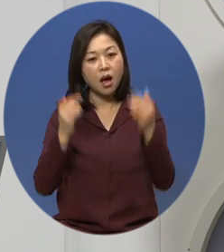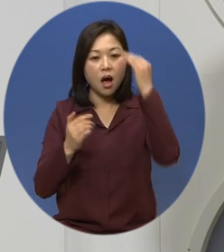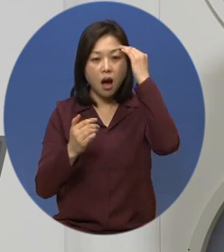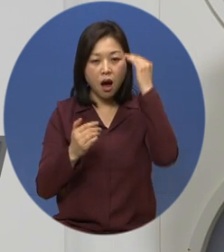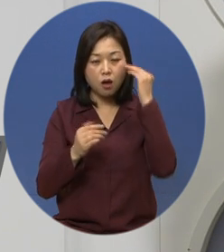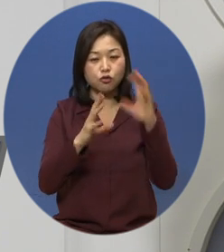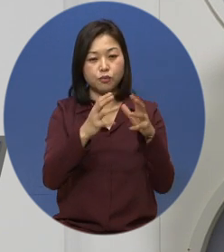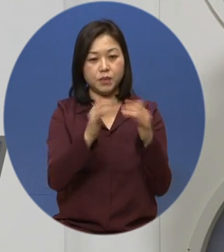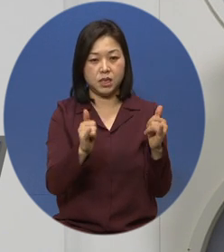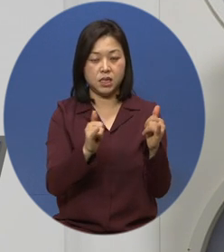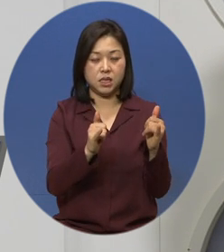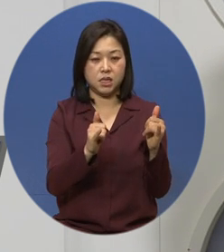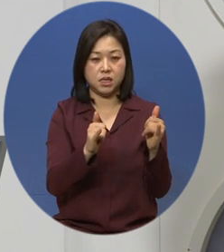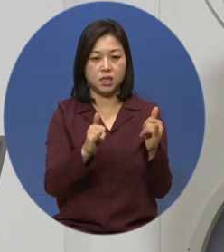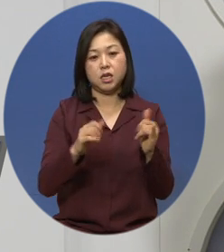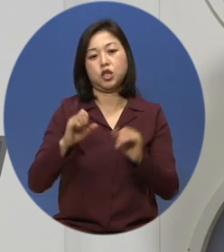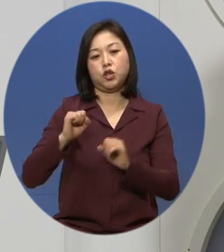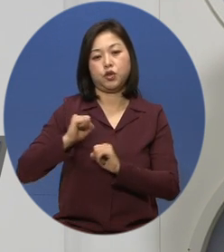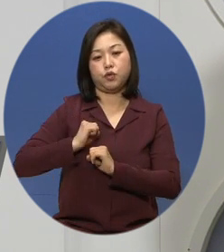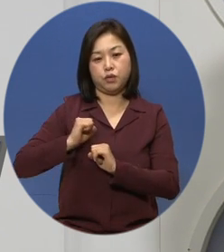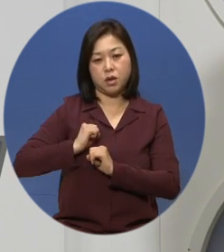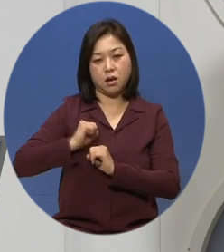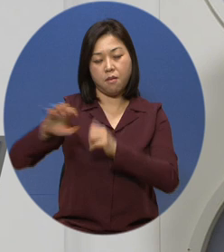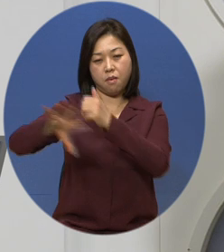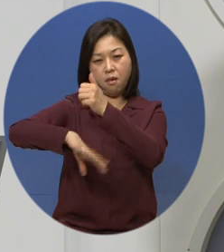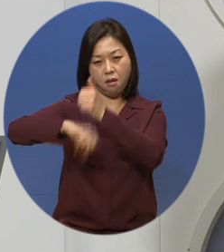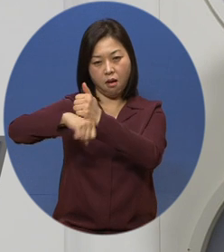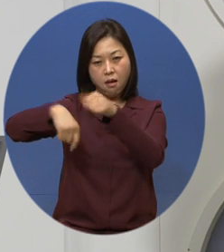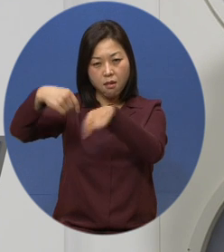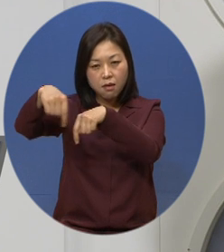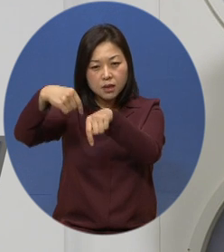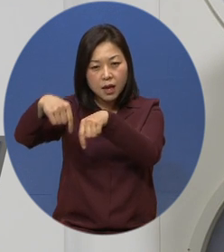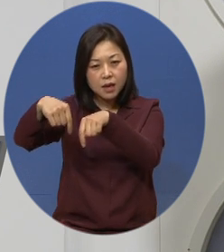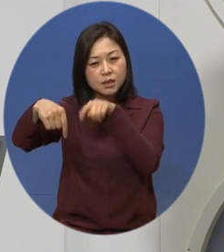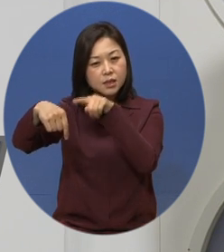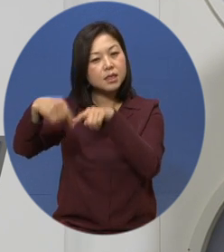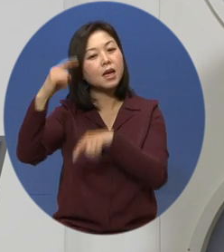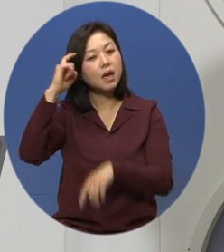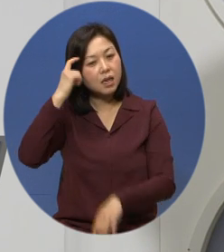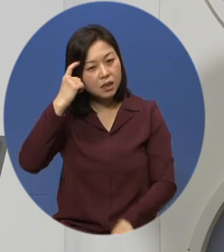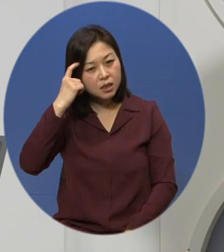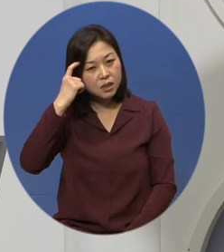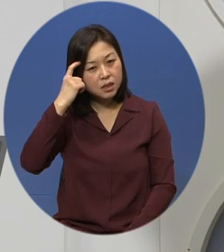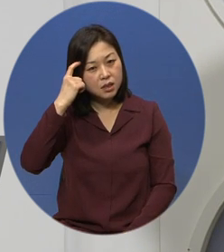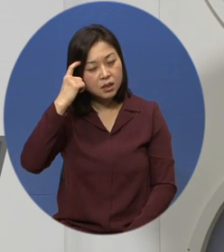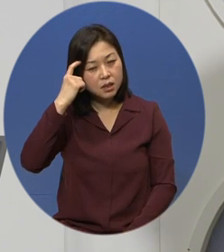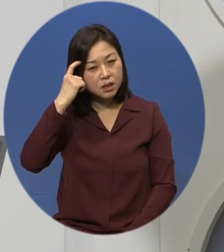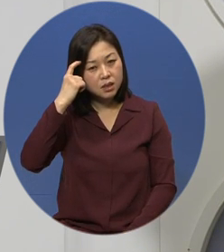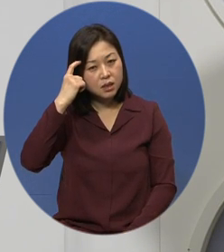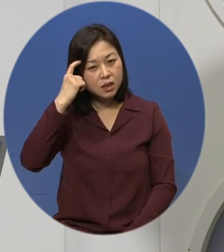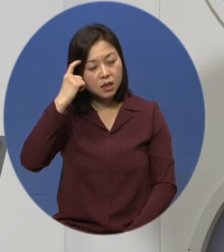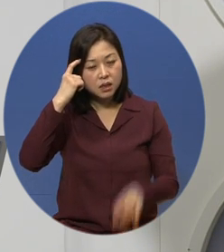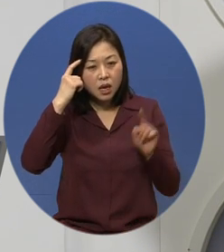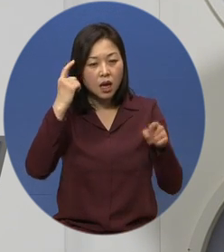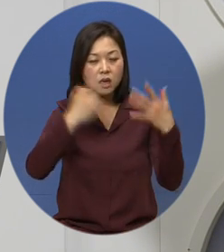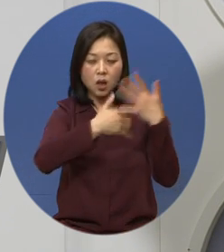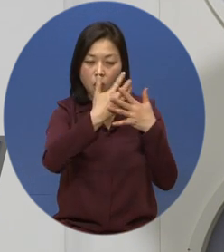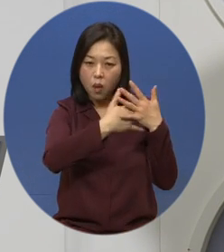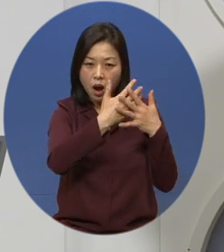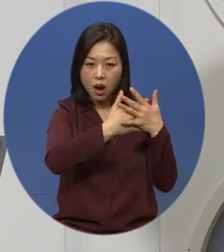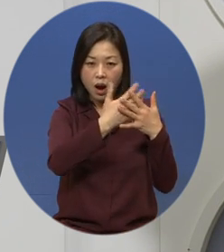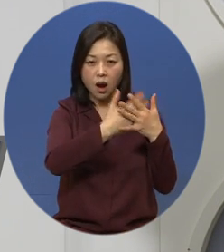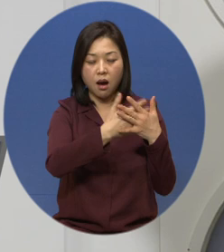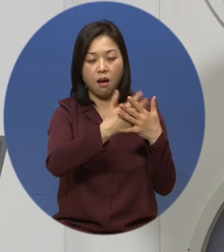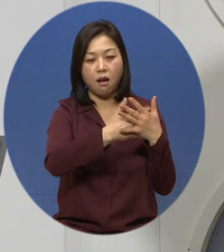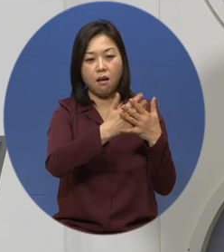어 개념들을 생각에 군사 정권의 그 생각에는 아 이게 어